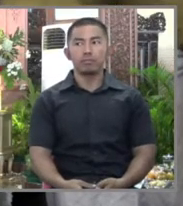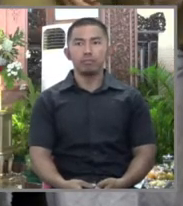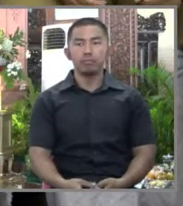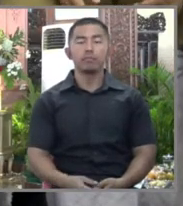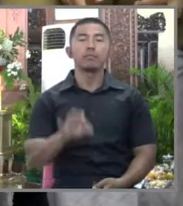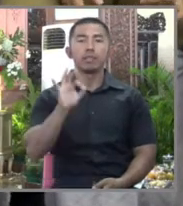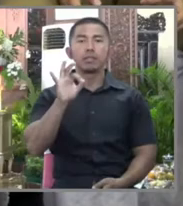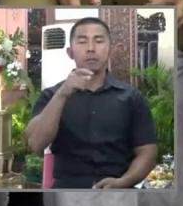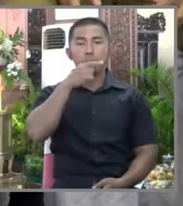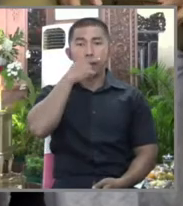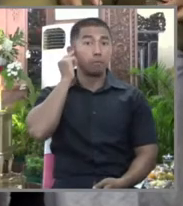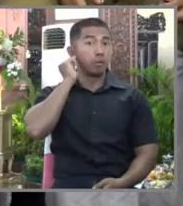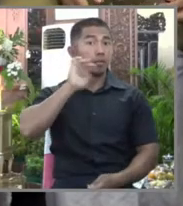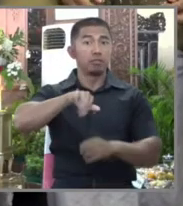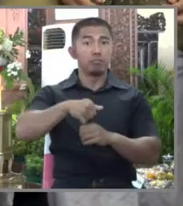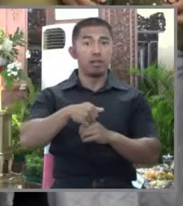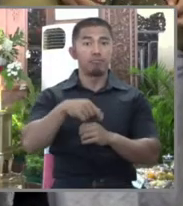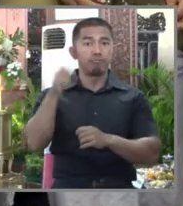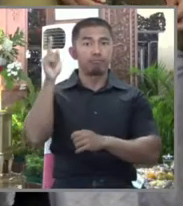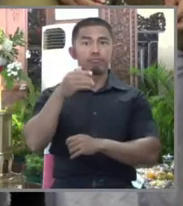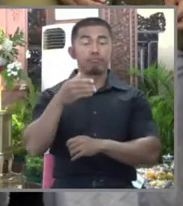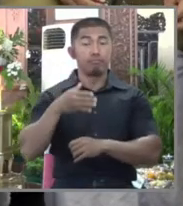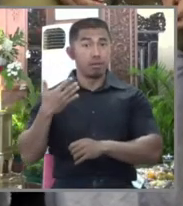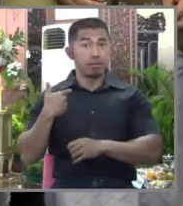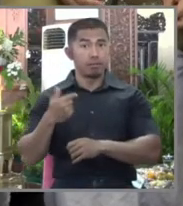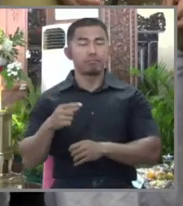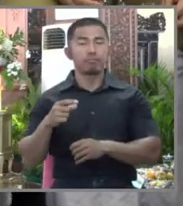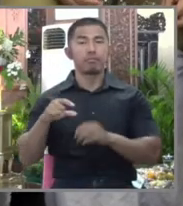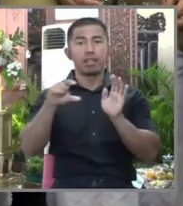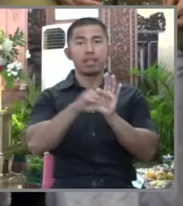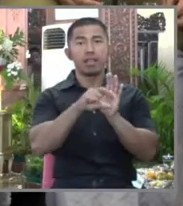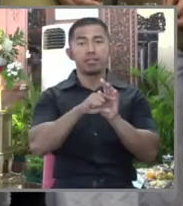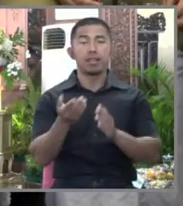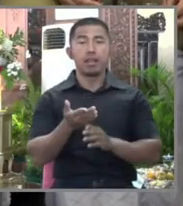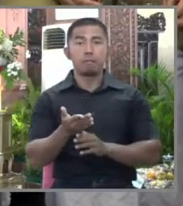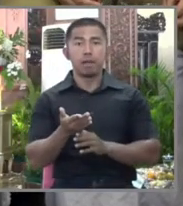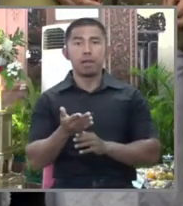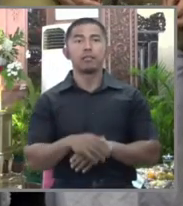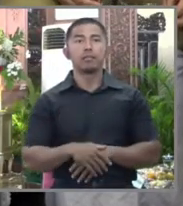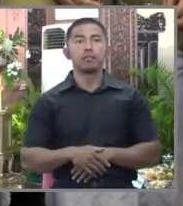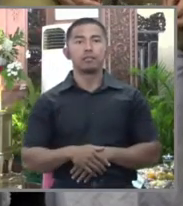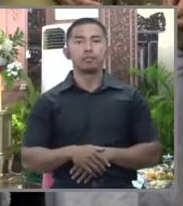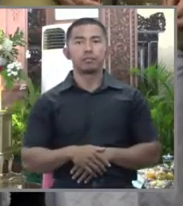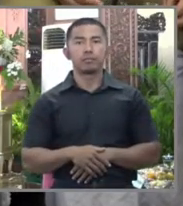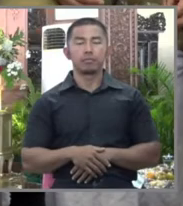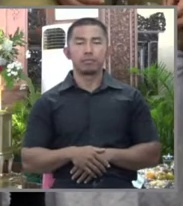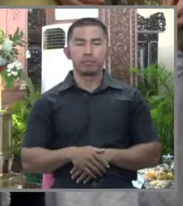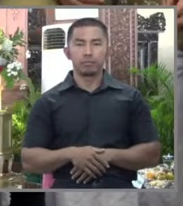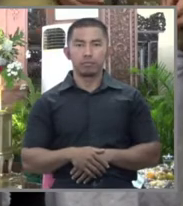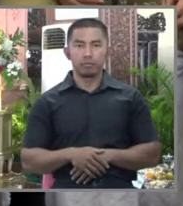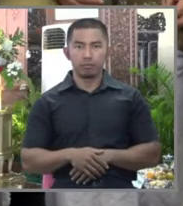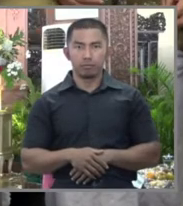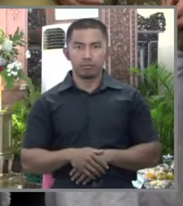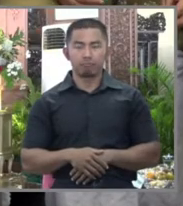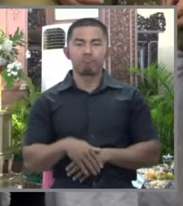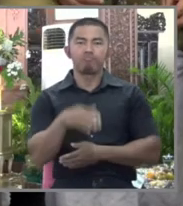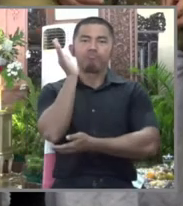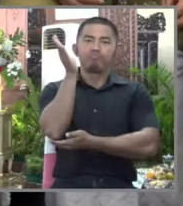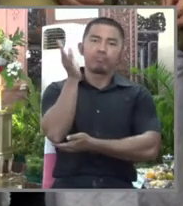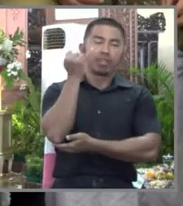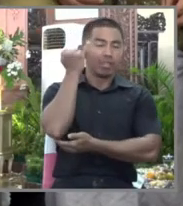Oh ya udah lainnya hadirin yang berbahagia acara akan dilanjutkan dengan video conference dengan pemaparan